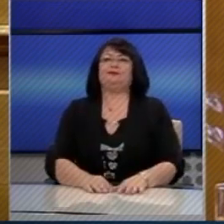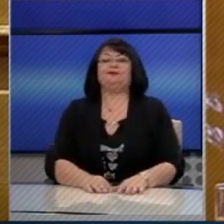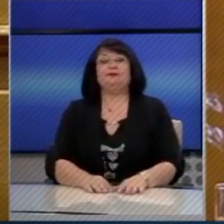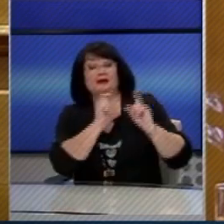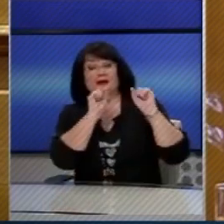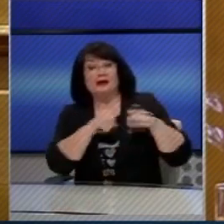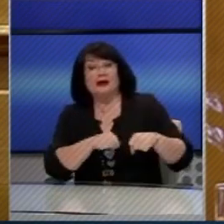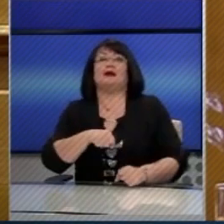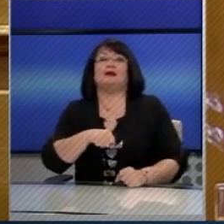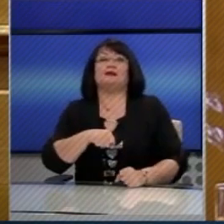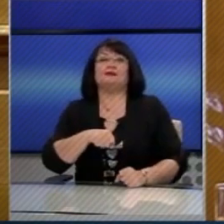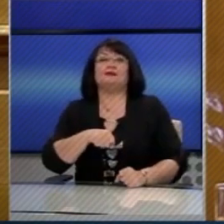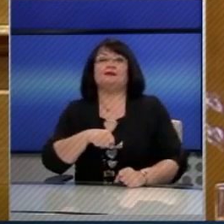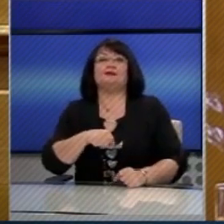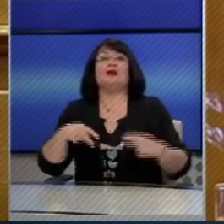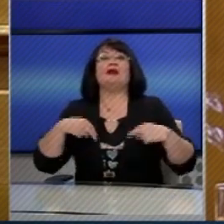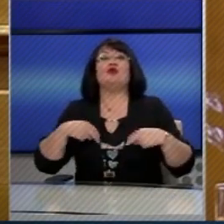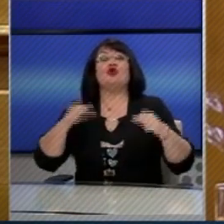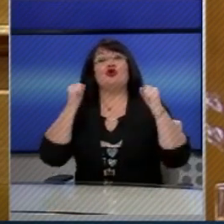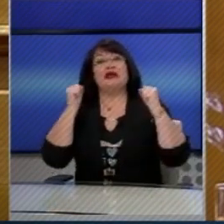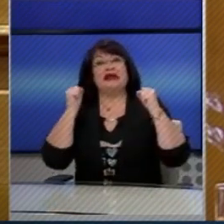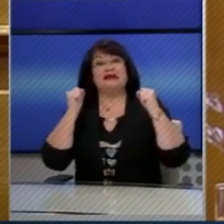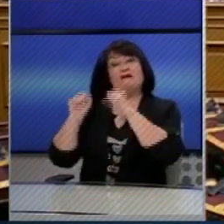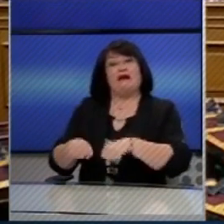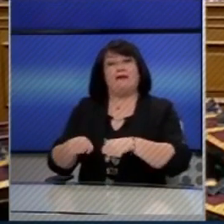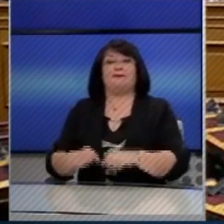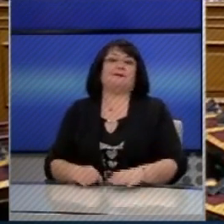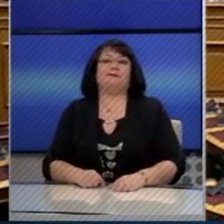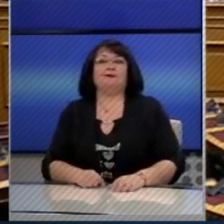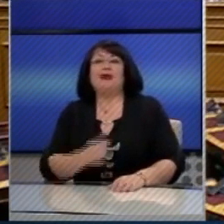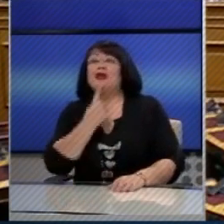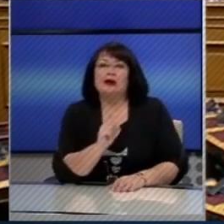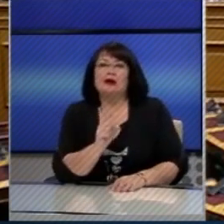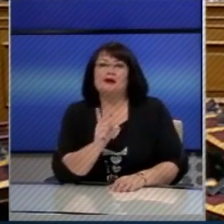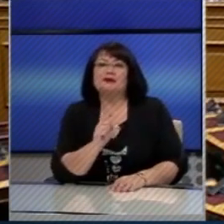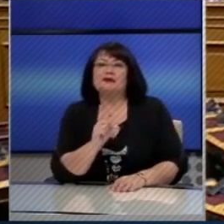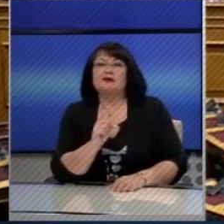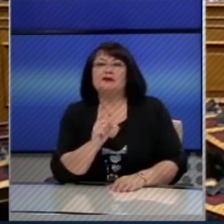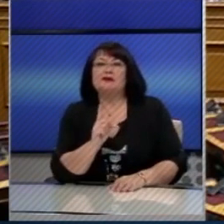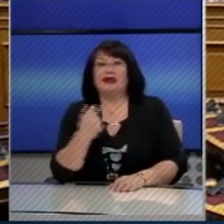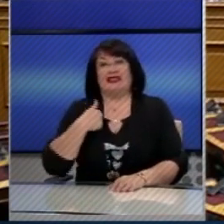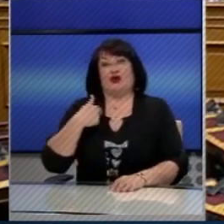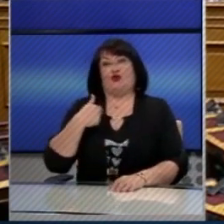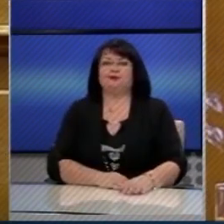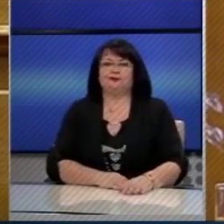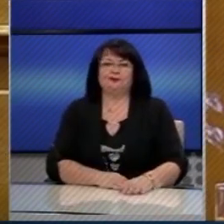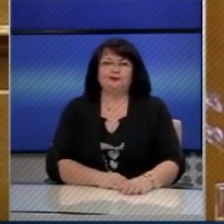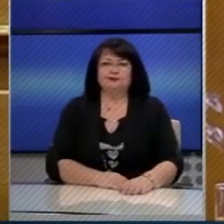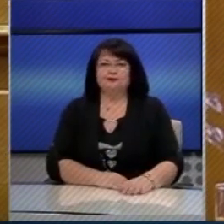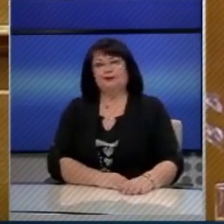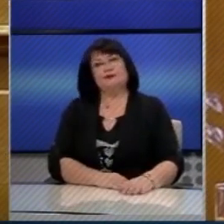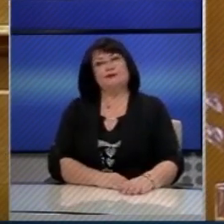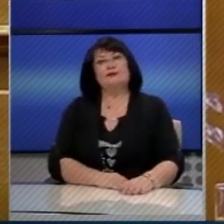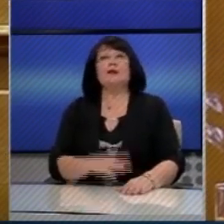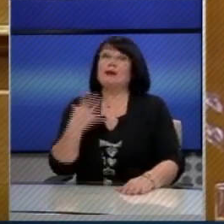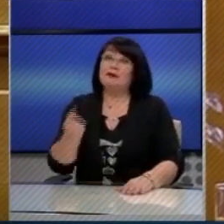να συμφωνήσουμε όλοι μας σε έναν Υπουργό Υγείας κοινής αποδοχής και δεν σας είπαμε να βάλουμε κάποιο δικό μας τέλεχος. Υπάρχουν